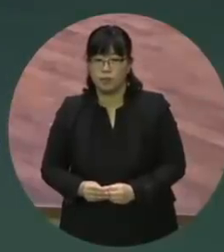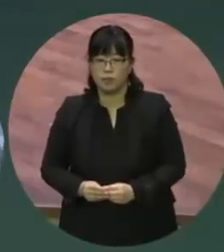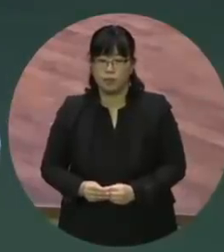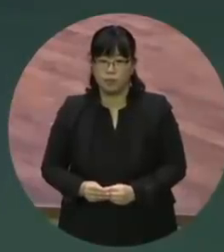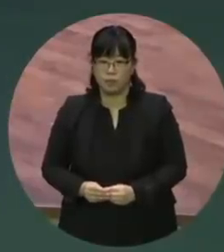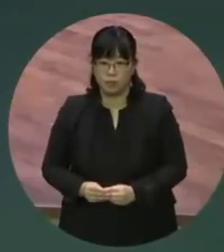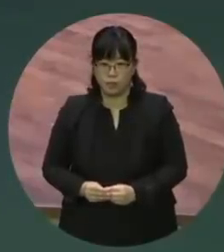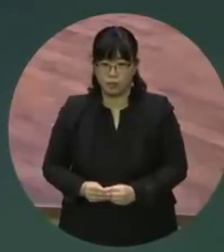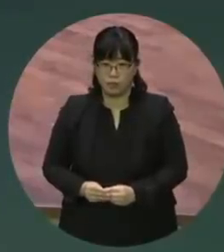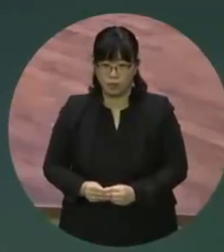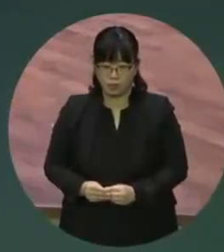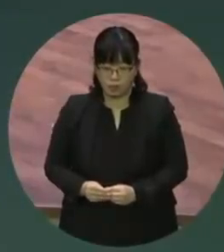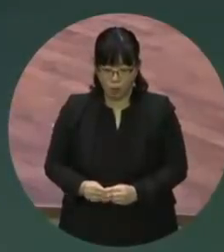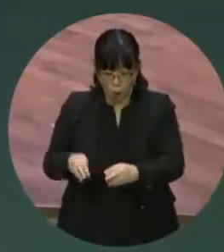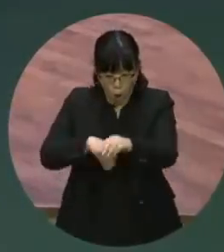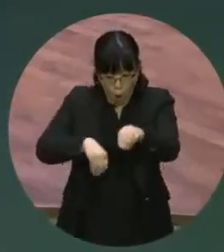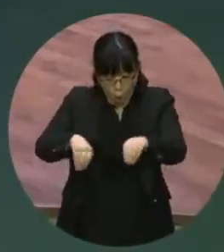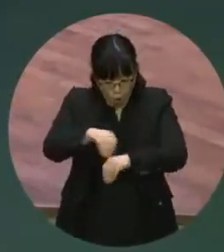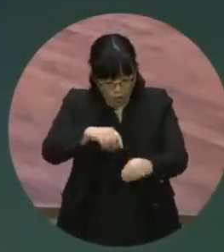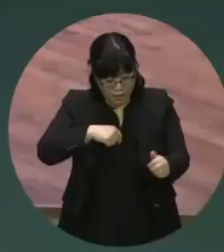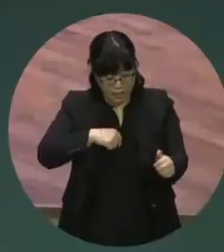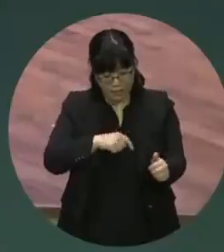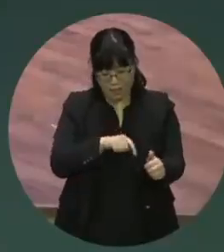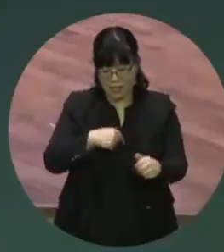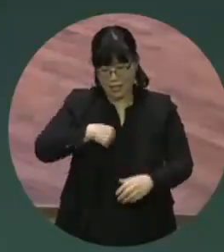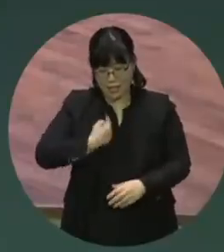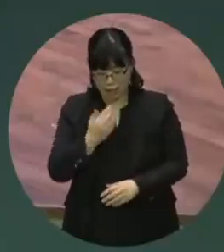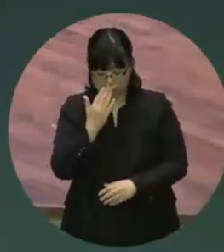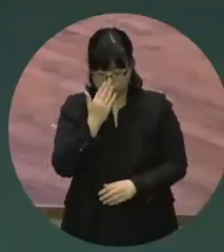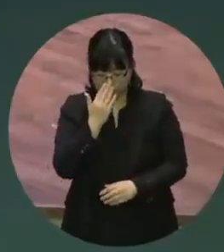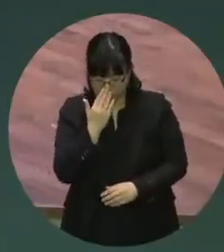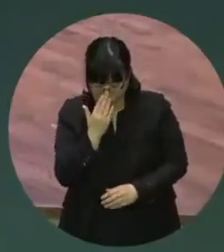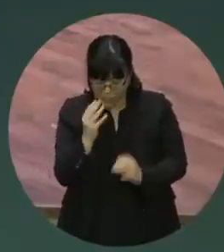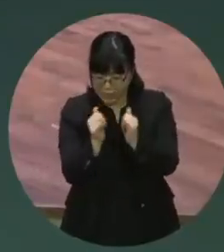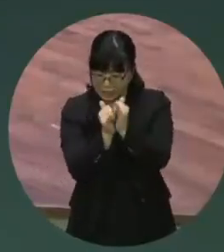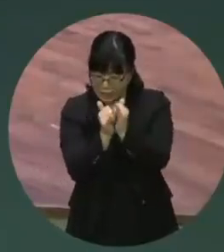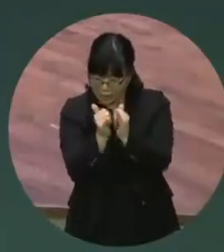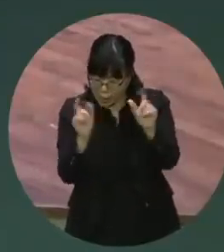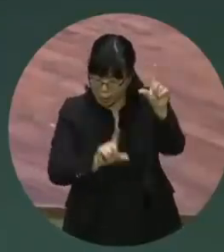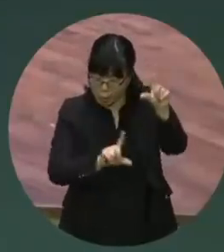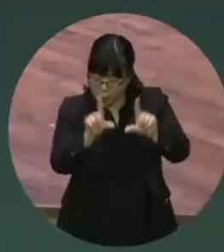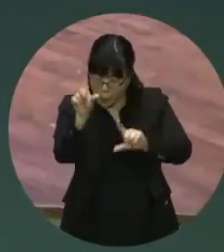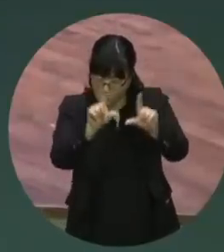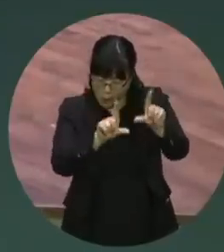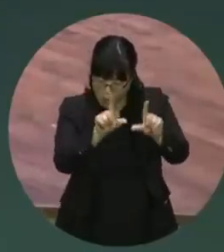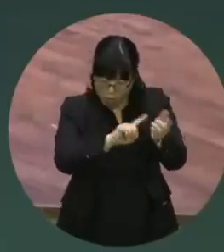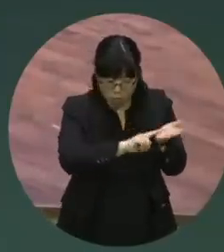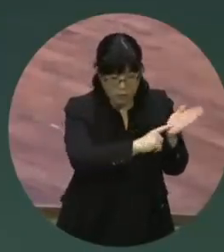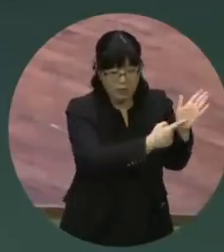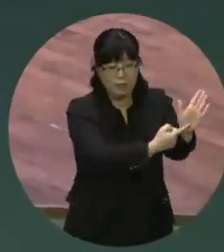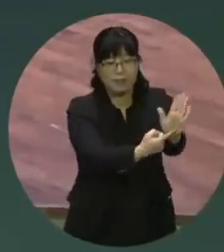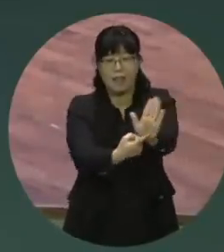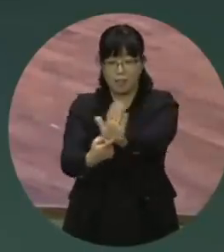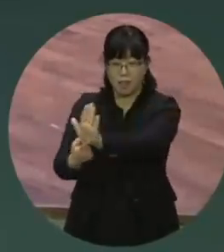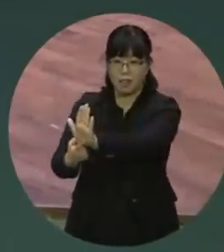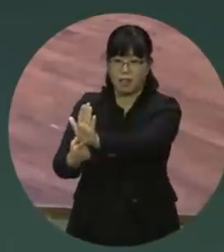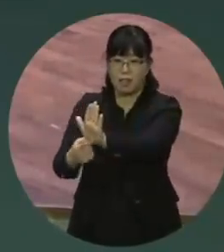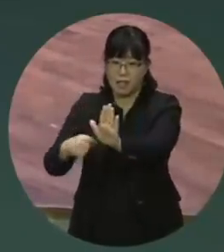사람들과 같이 얼마나 올인했습니까? 사람의 모양으로 나타났어요. 자기를